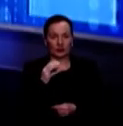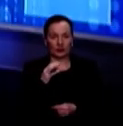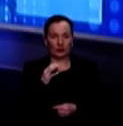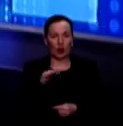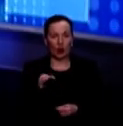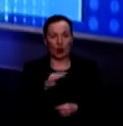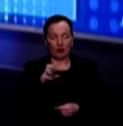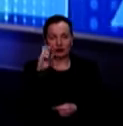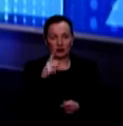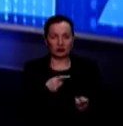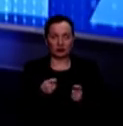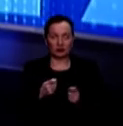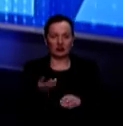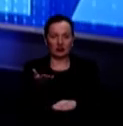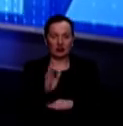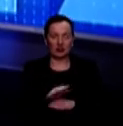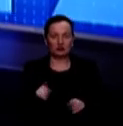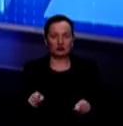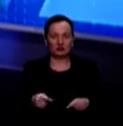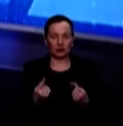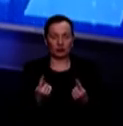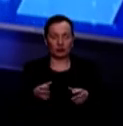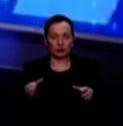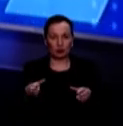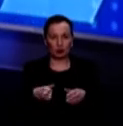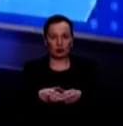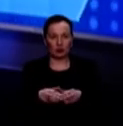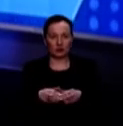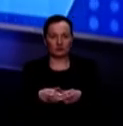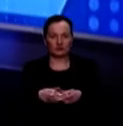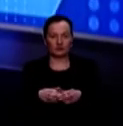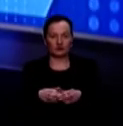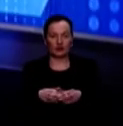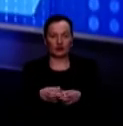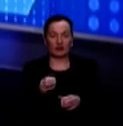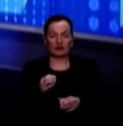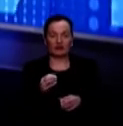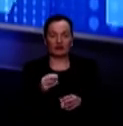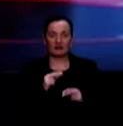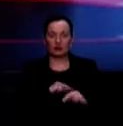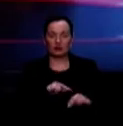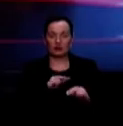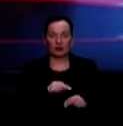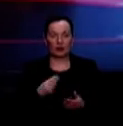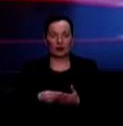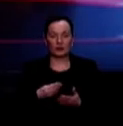облдержадміністрація, за наказом облдержадміністрації, створювалась група для відпрацювання бюджету розвитку